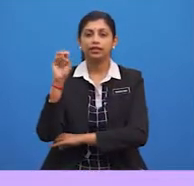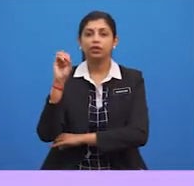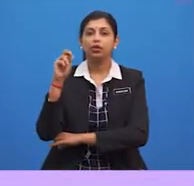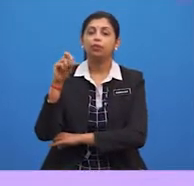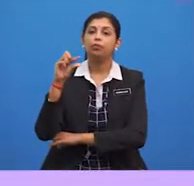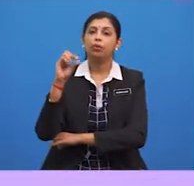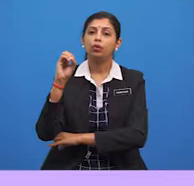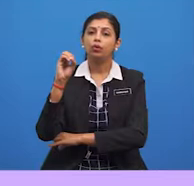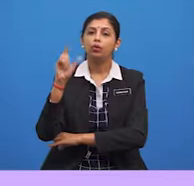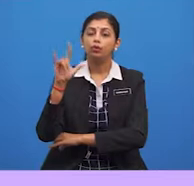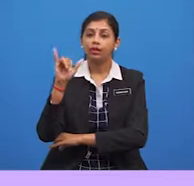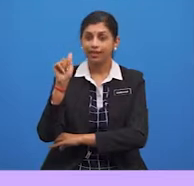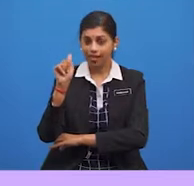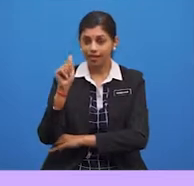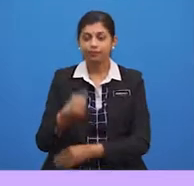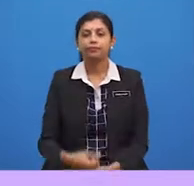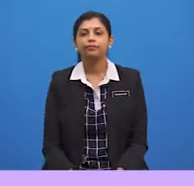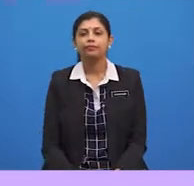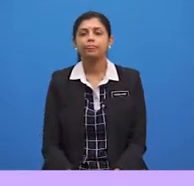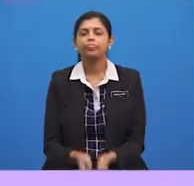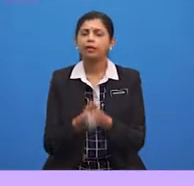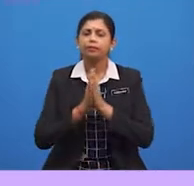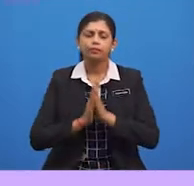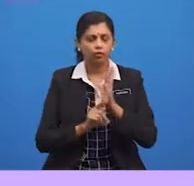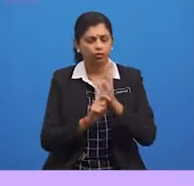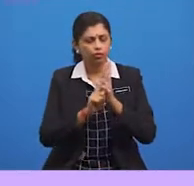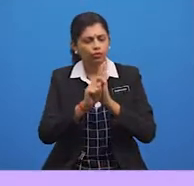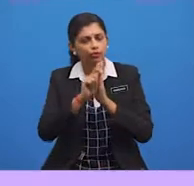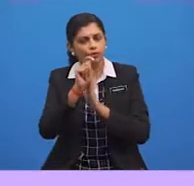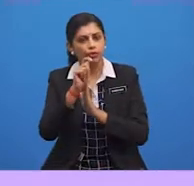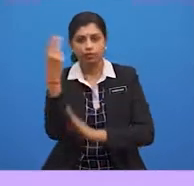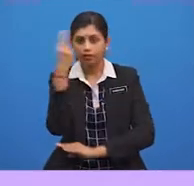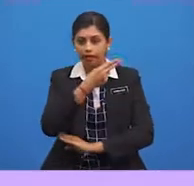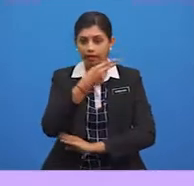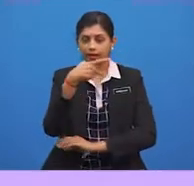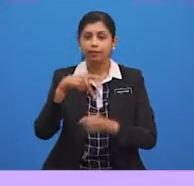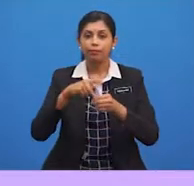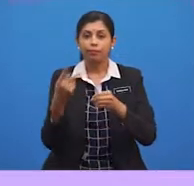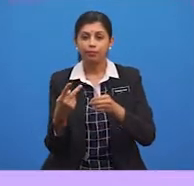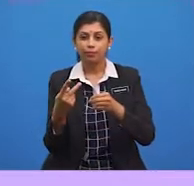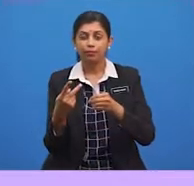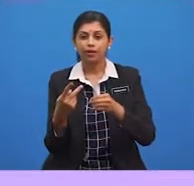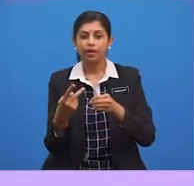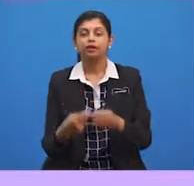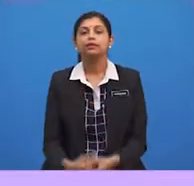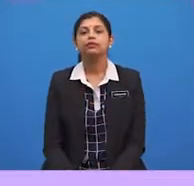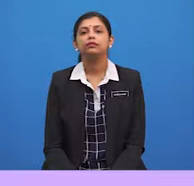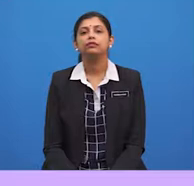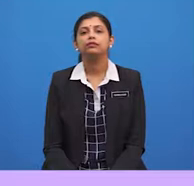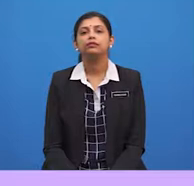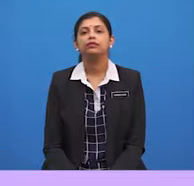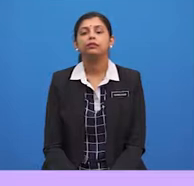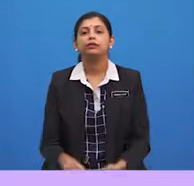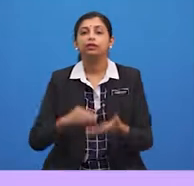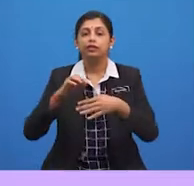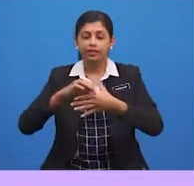Yili. Permintaan yang tinggi terhadap produk berasaskan daging dan